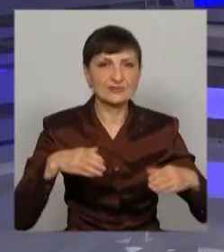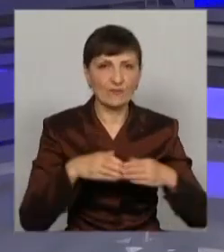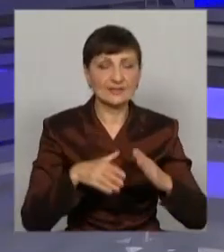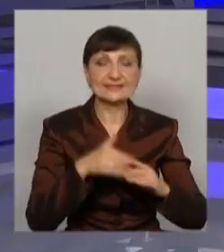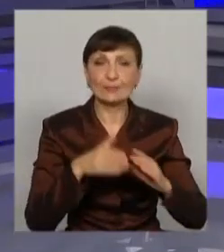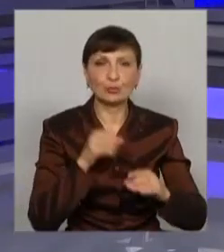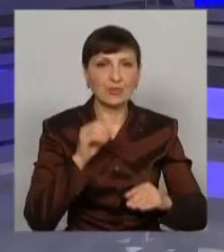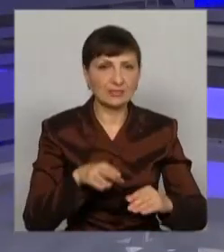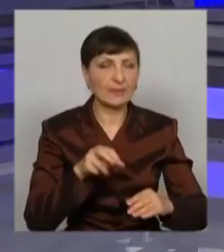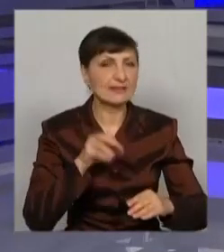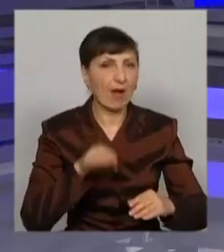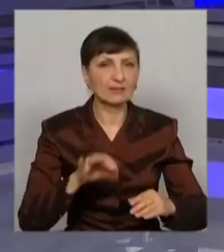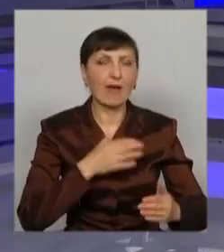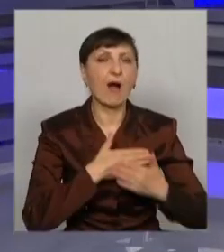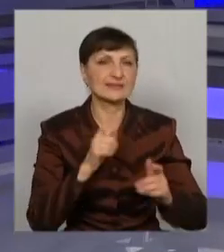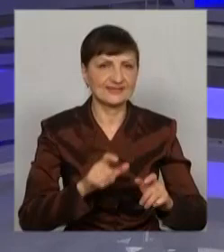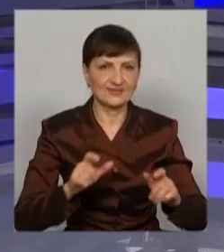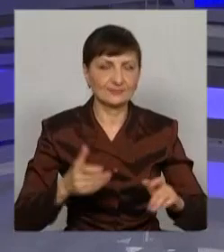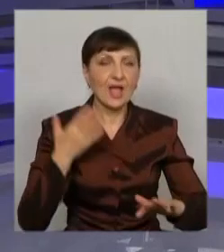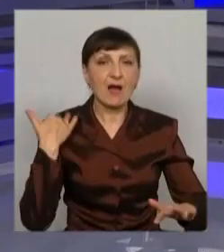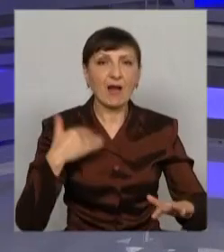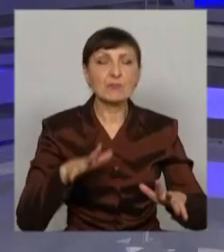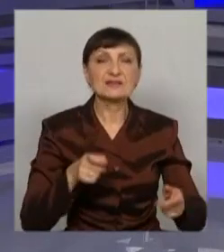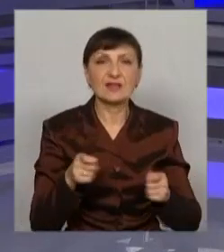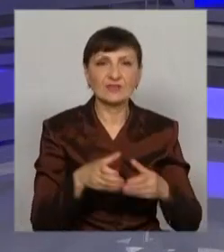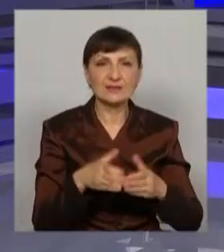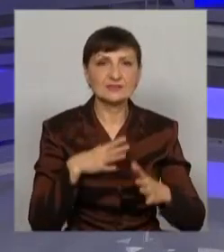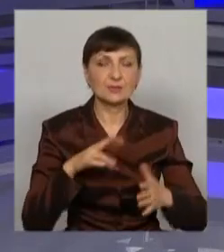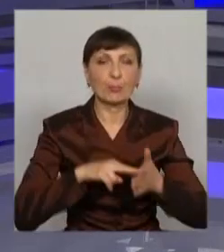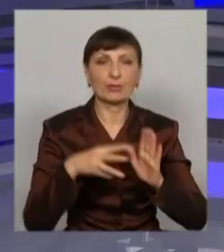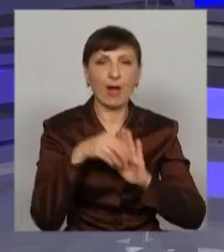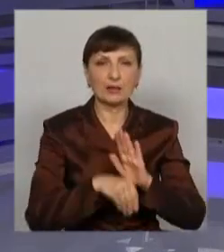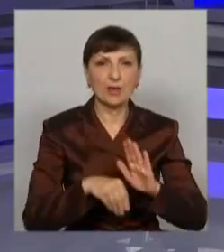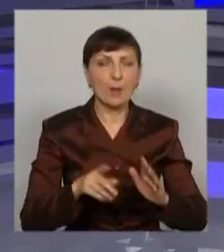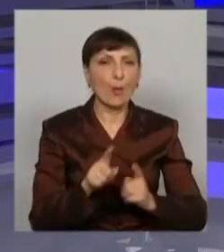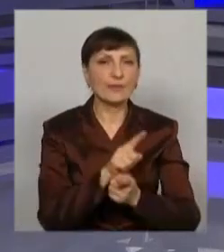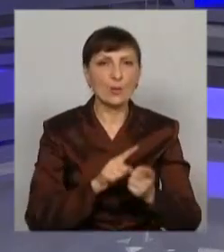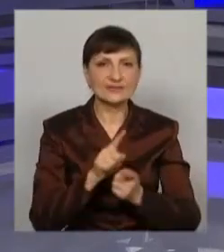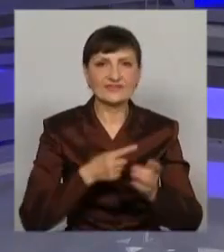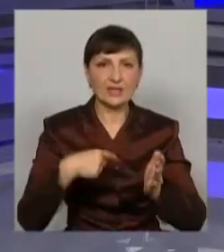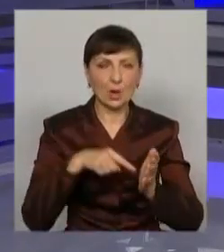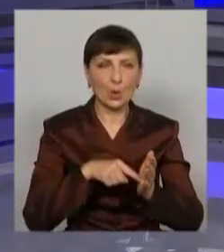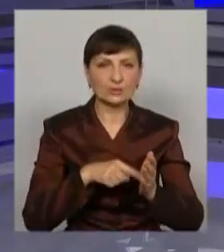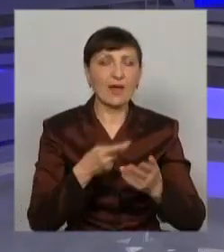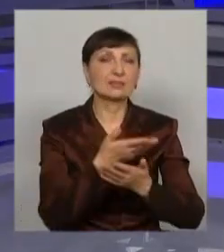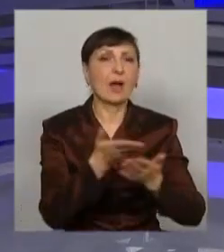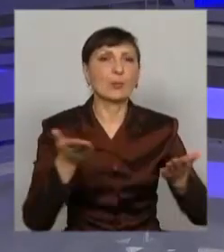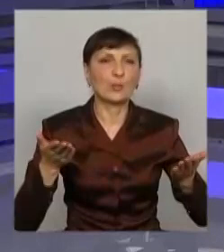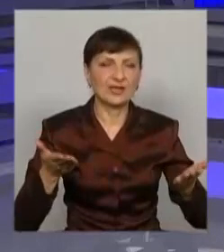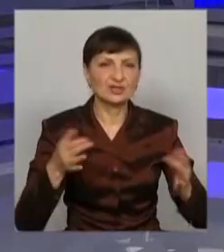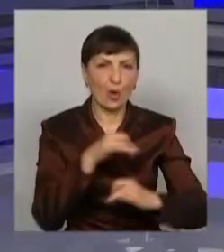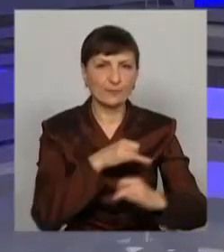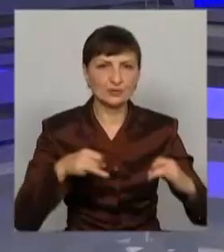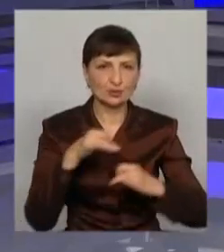депутатами маслихата и активистами. Ранее местные власти вынесли план по преобразованию города на публичное обсуждение,